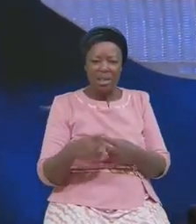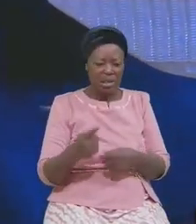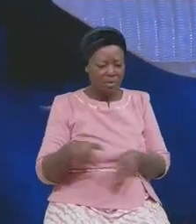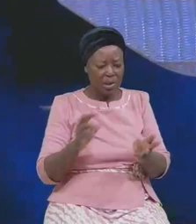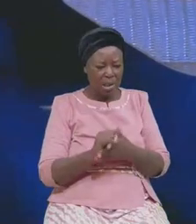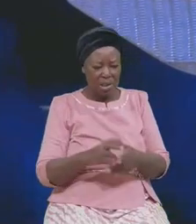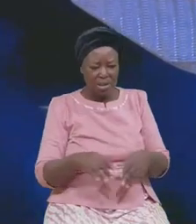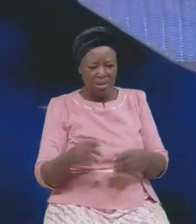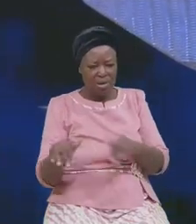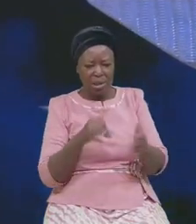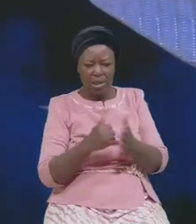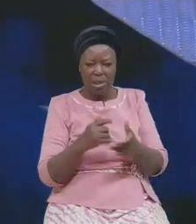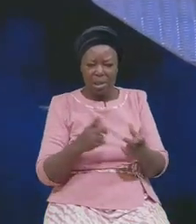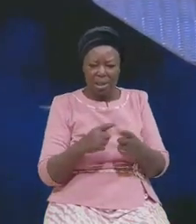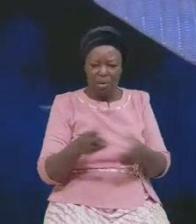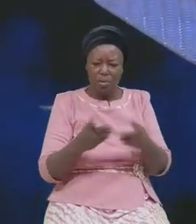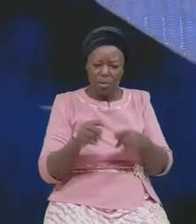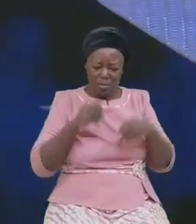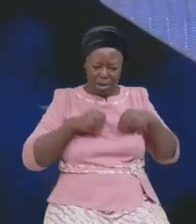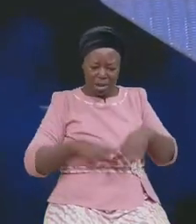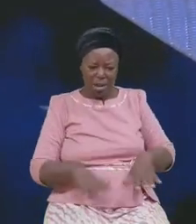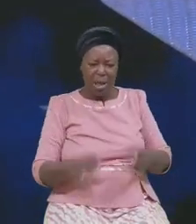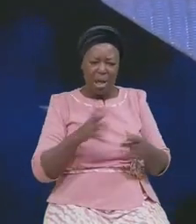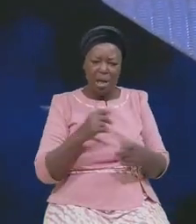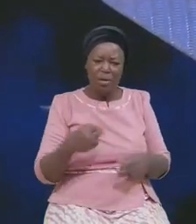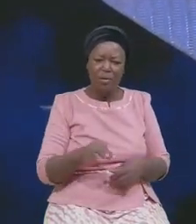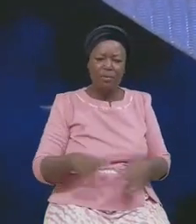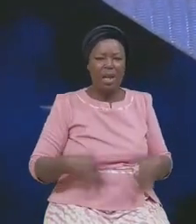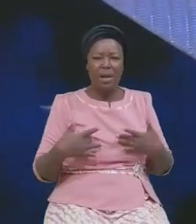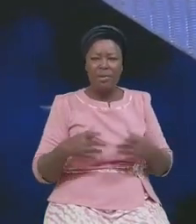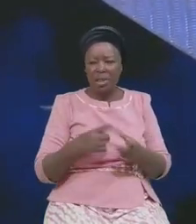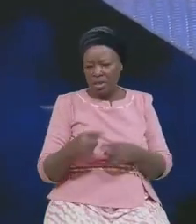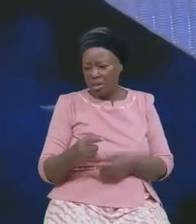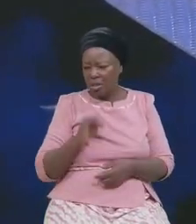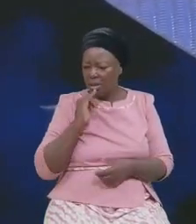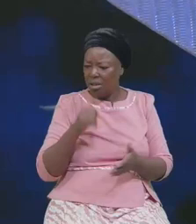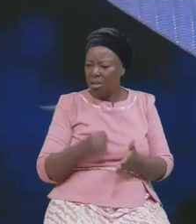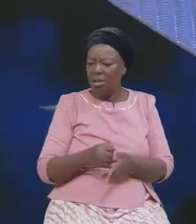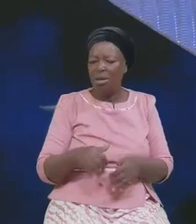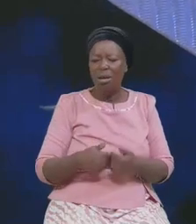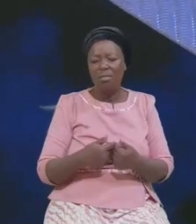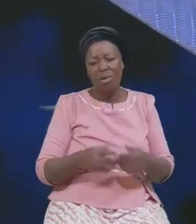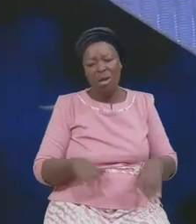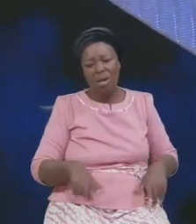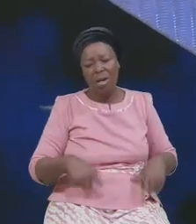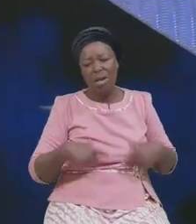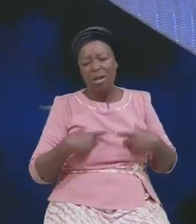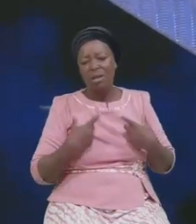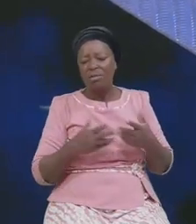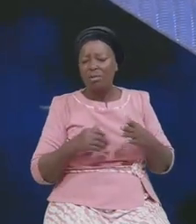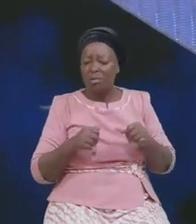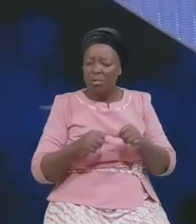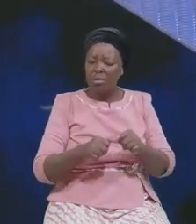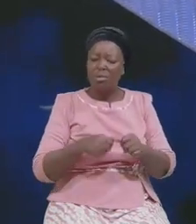êtes traité par les hommes, vous êtes traité correctement par les femmes. Vous allez dire, est-ce que c'est comme ça que la vie va continuer d'être? Hein? Je